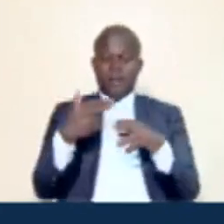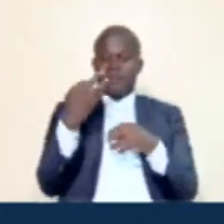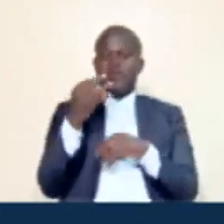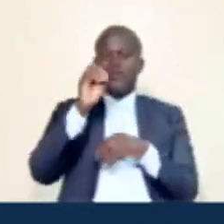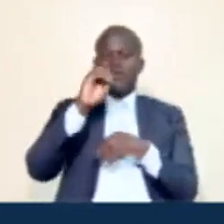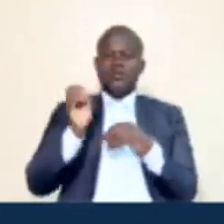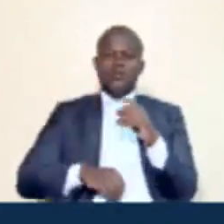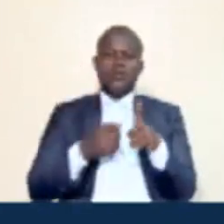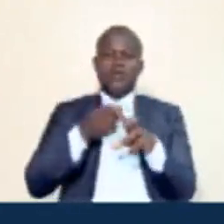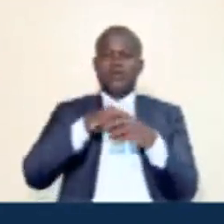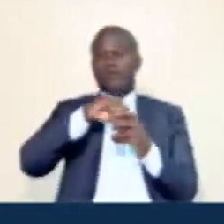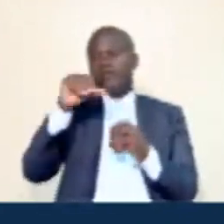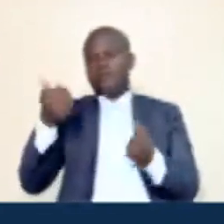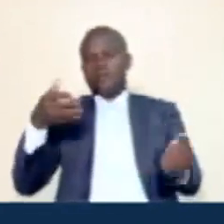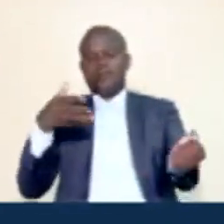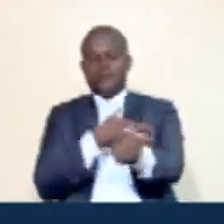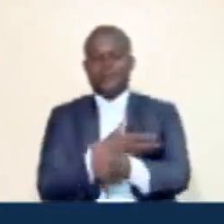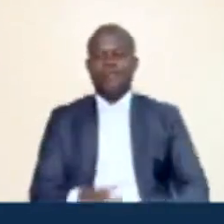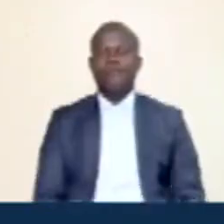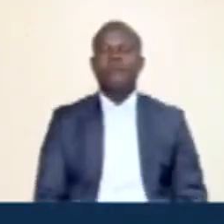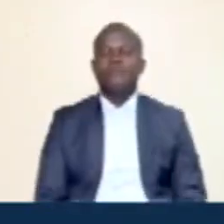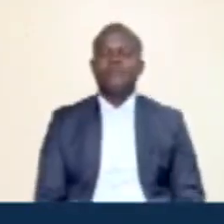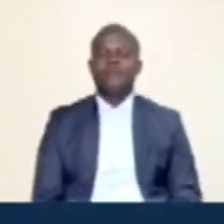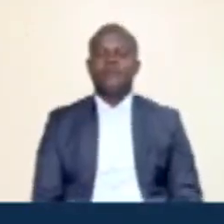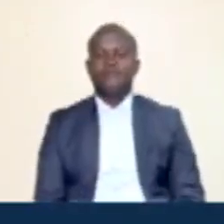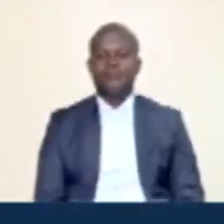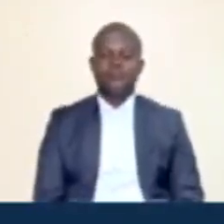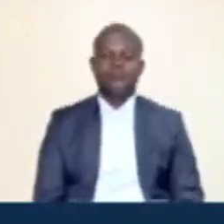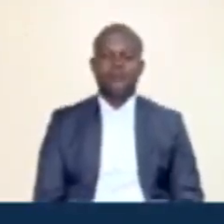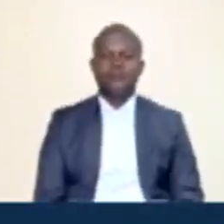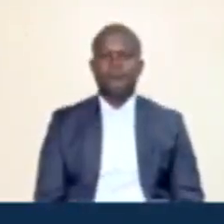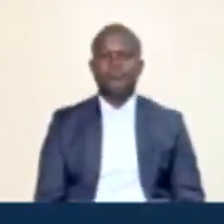30% bawukura ku zindi ngufu Jean Paul Turatsinze mu ntara y'Iburasirazuba.